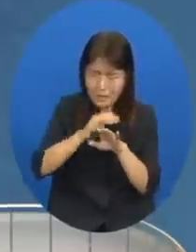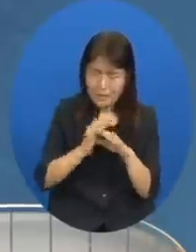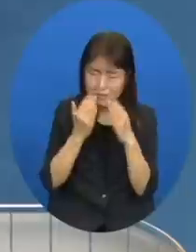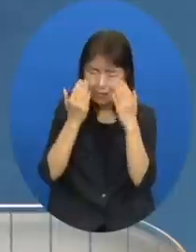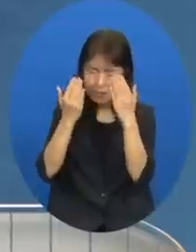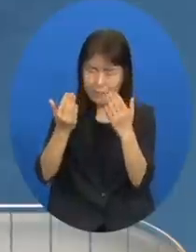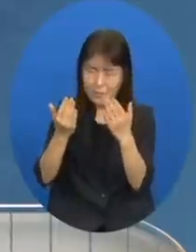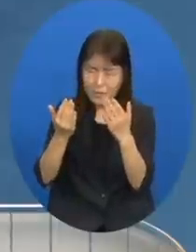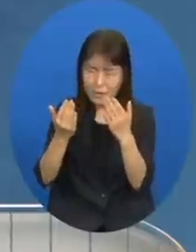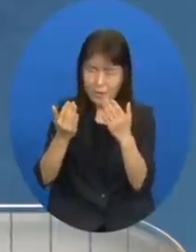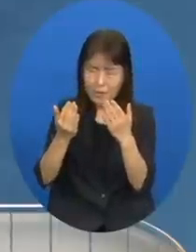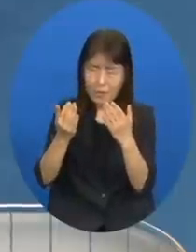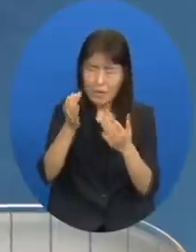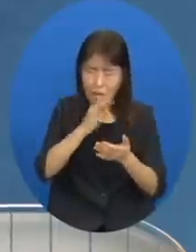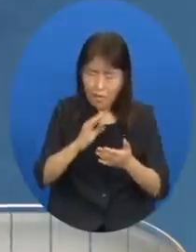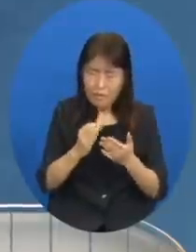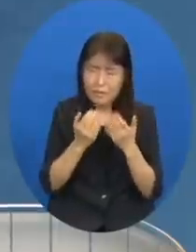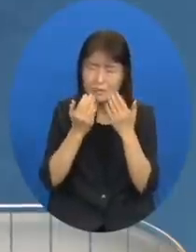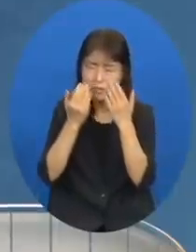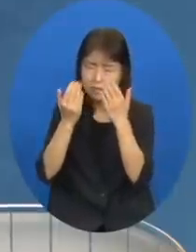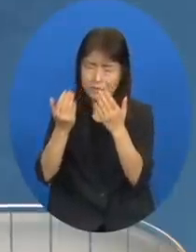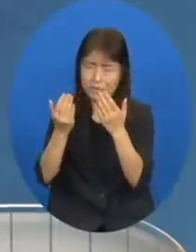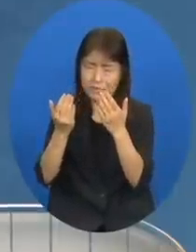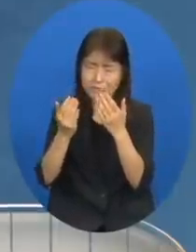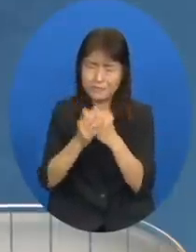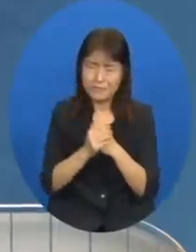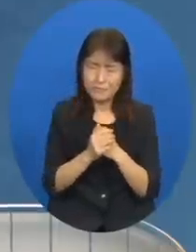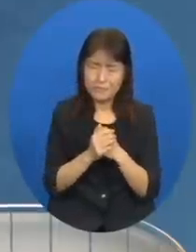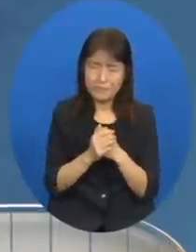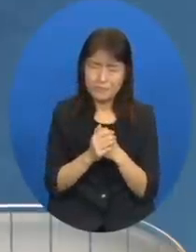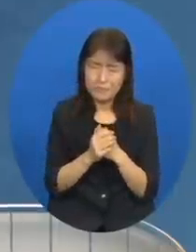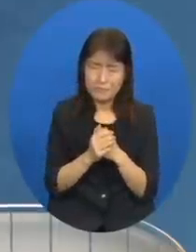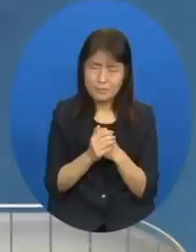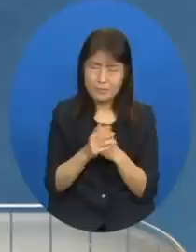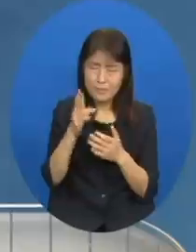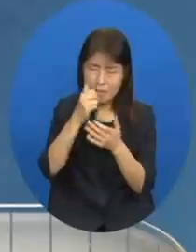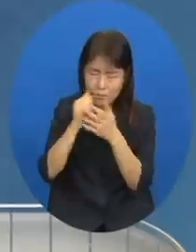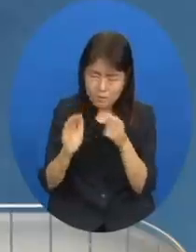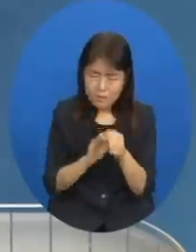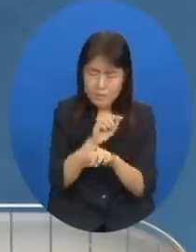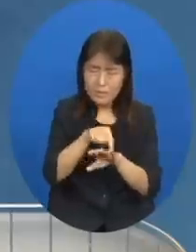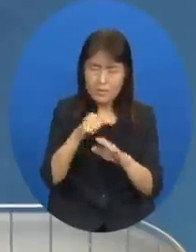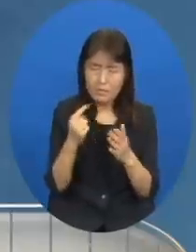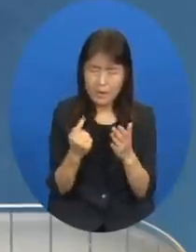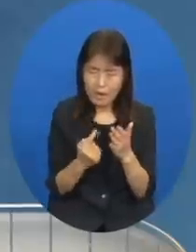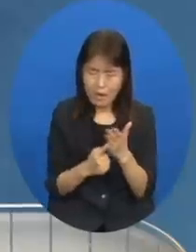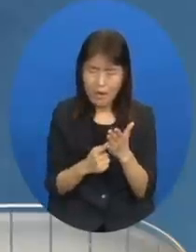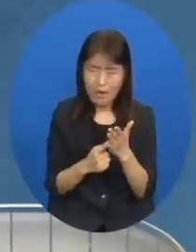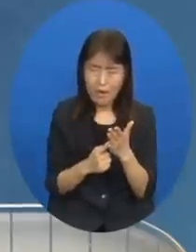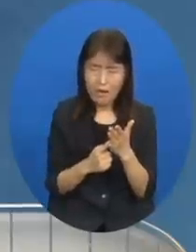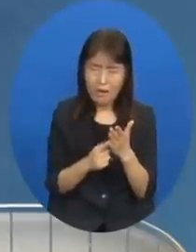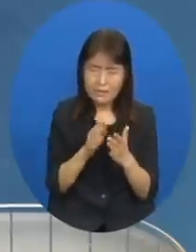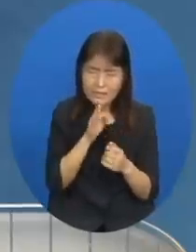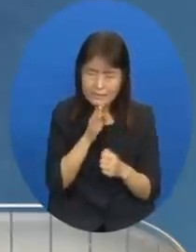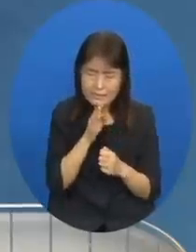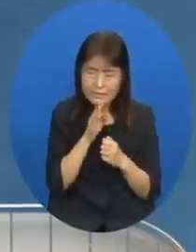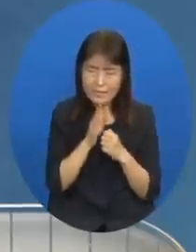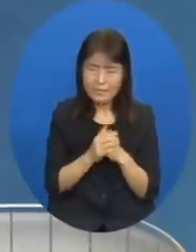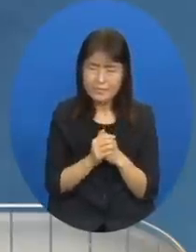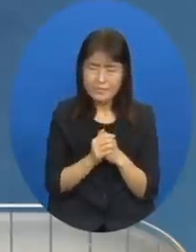우리의 감사의 예물을 주님께 봉원해 드렸습니다 주님을 사랑하는 마음 정말 주님